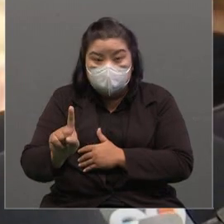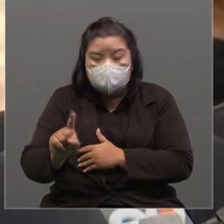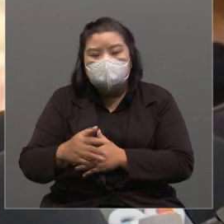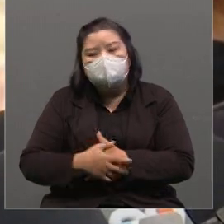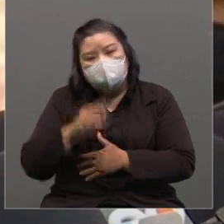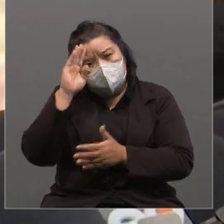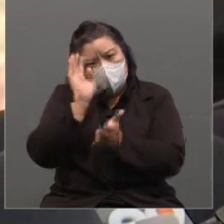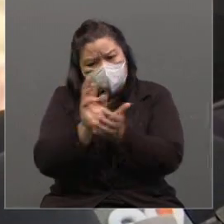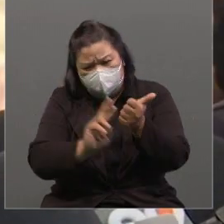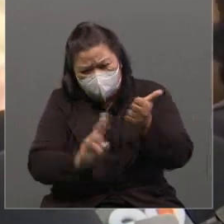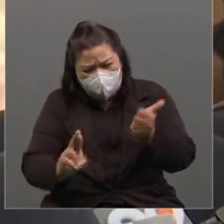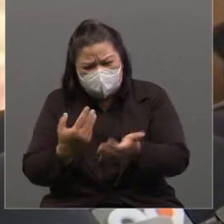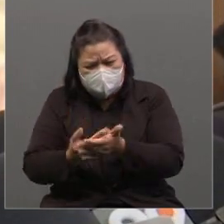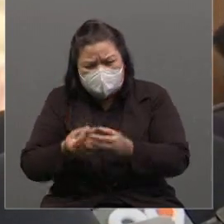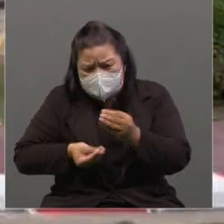ค์นะครับ